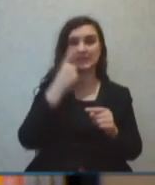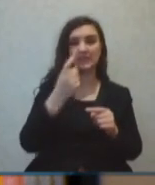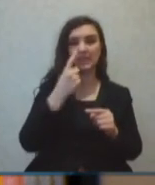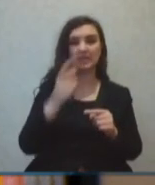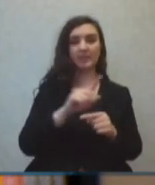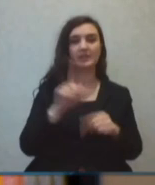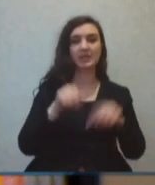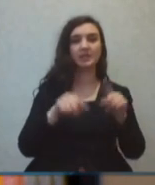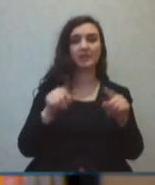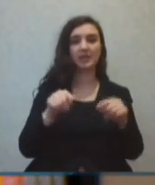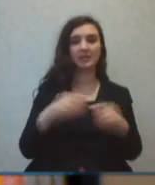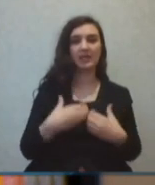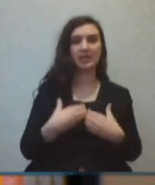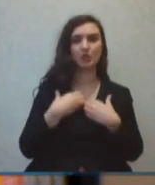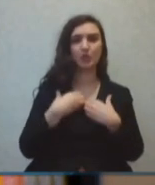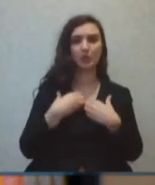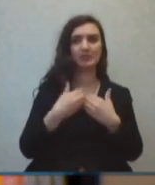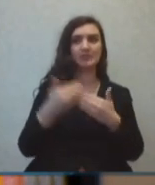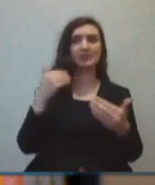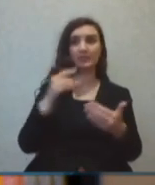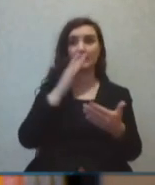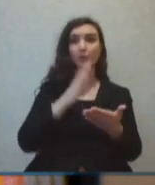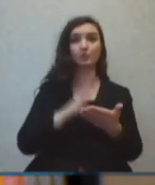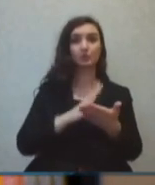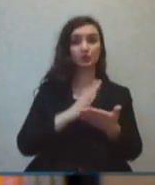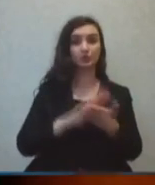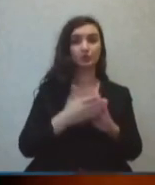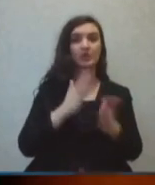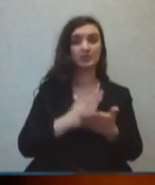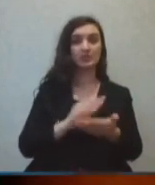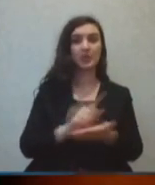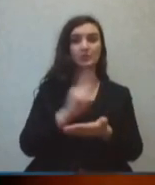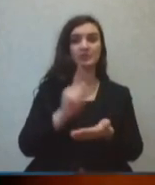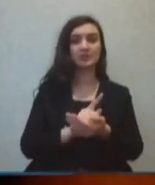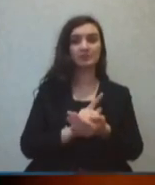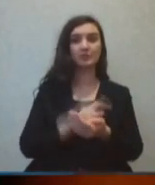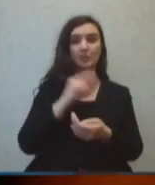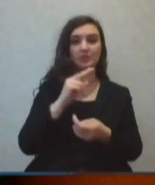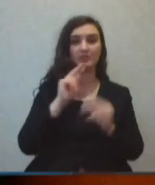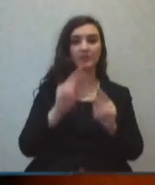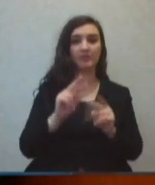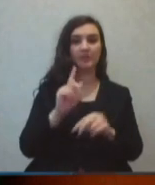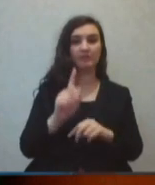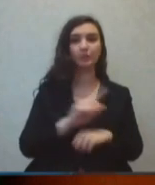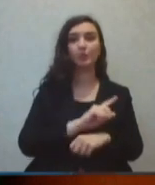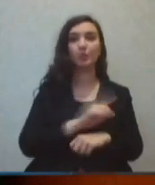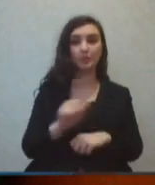რომელიც ხანდახან კატასტროფის წინა პერიოდში არის, აუცილებლად უნდა ესე გავამახვილოთ ყურადღება,